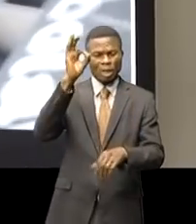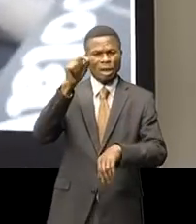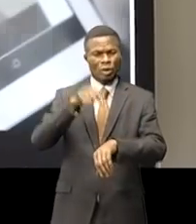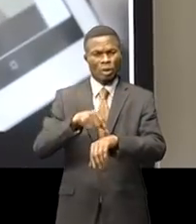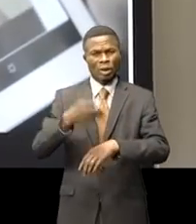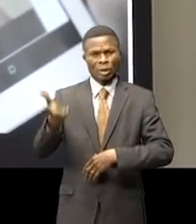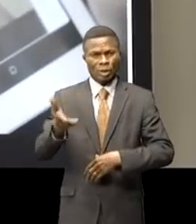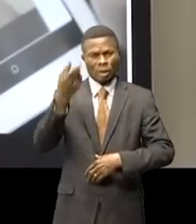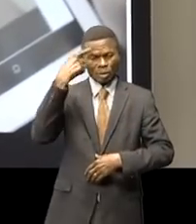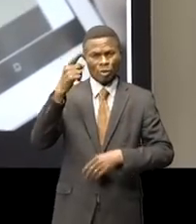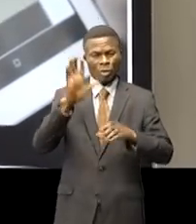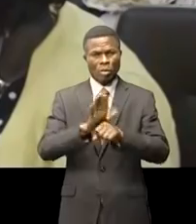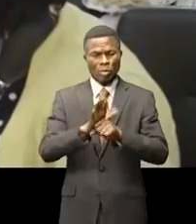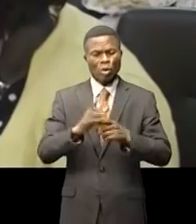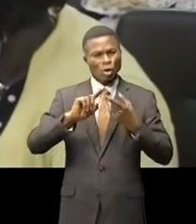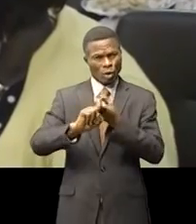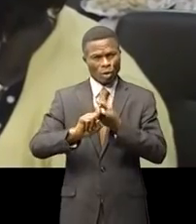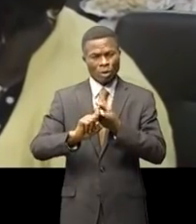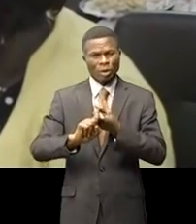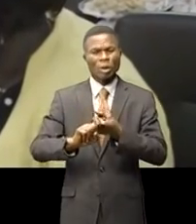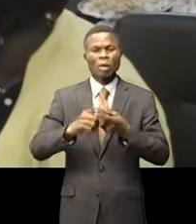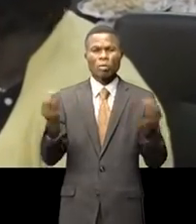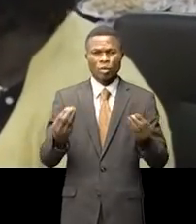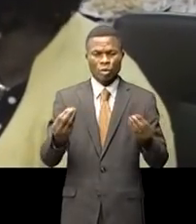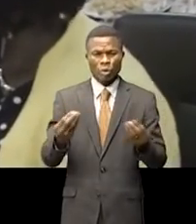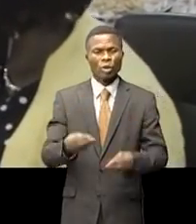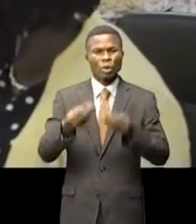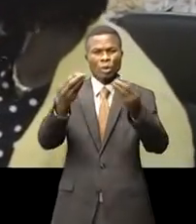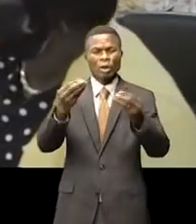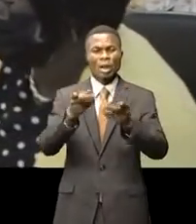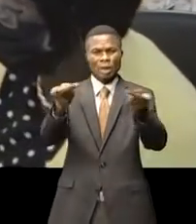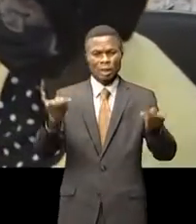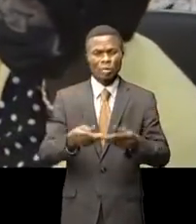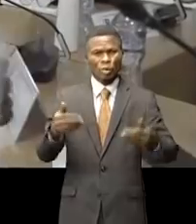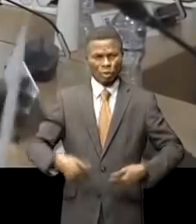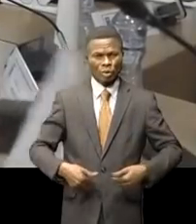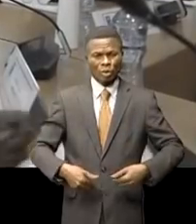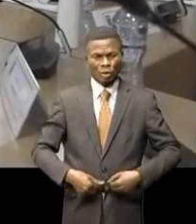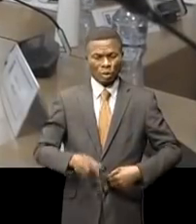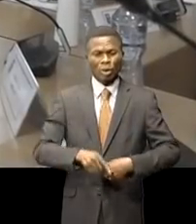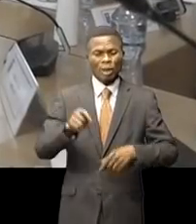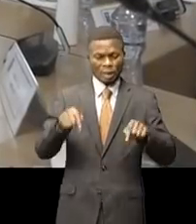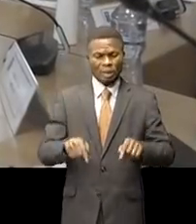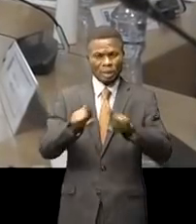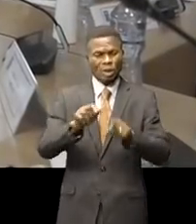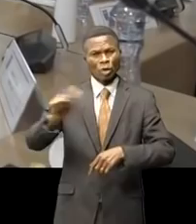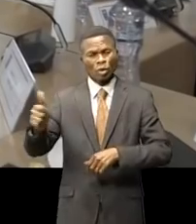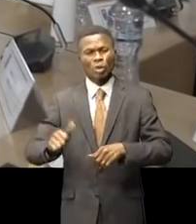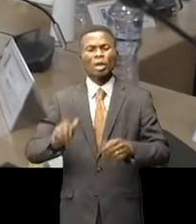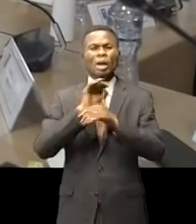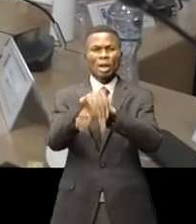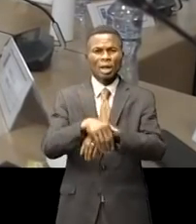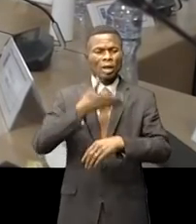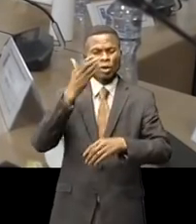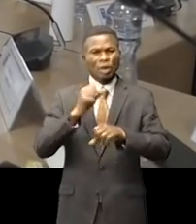avec beaucoup de confiance c'est là justement pour donner la place à la jeunesse du six est d'ailleurs à la contribution de l'esprit